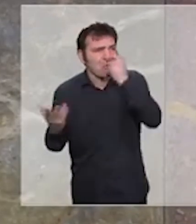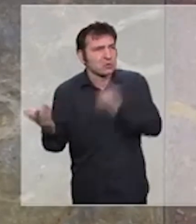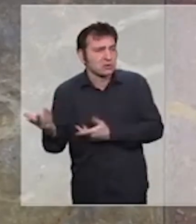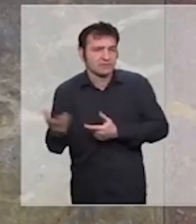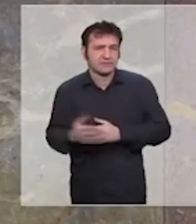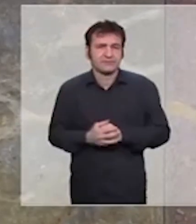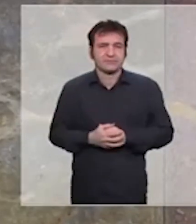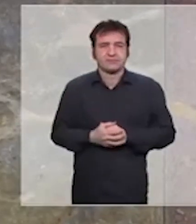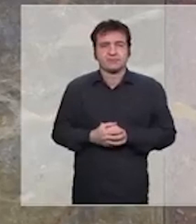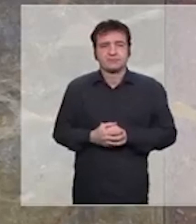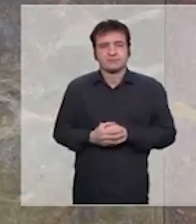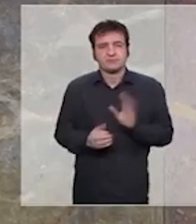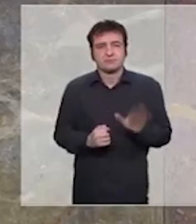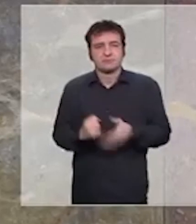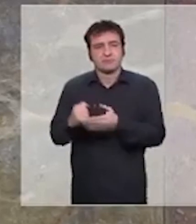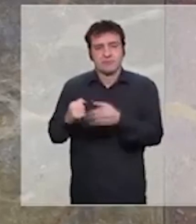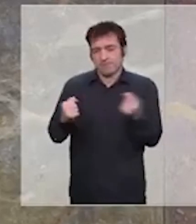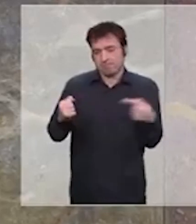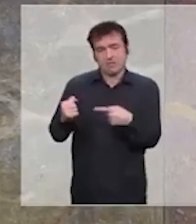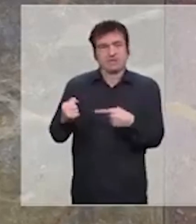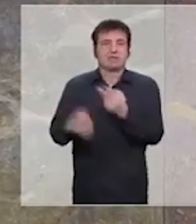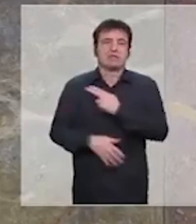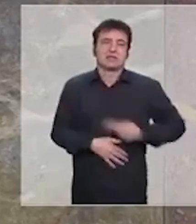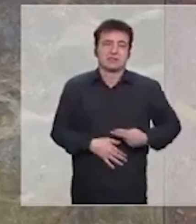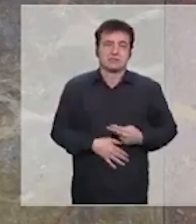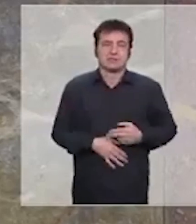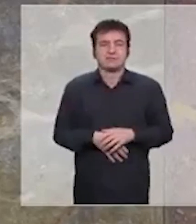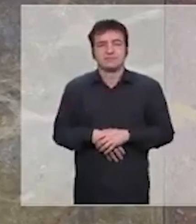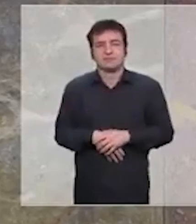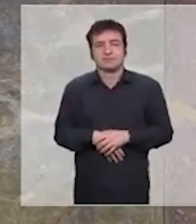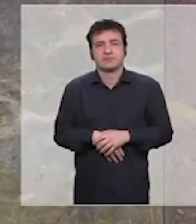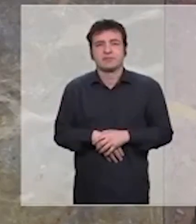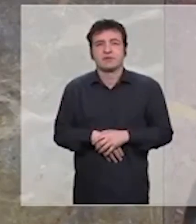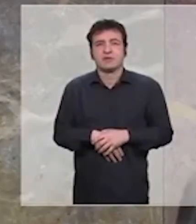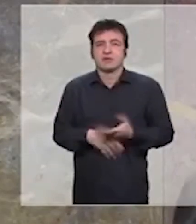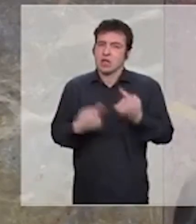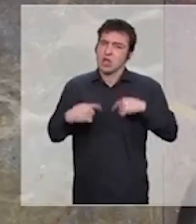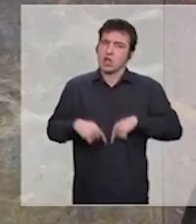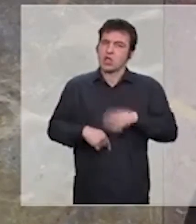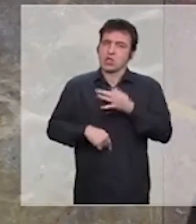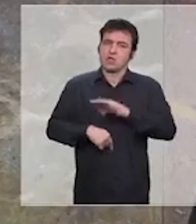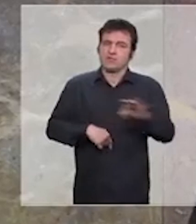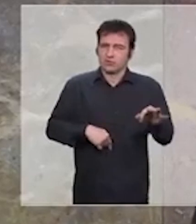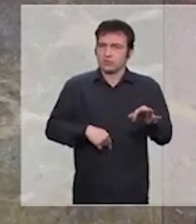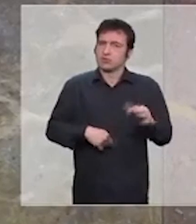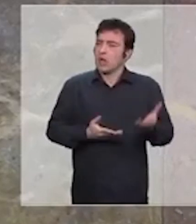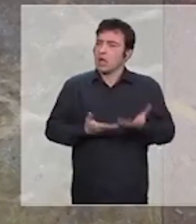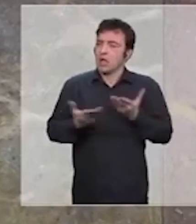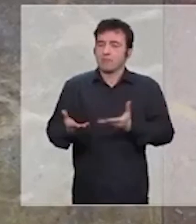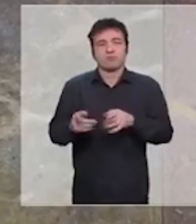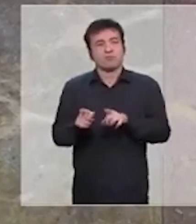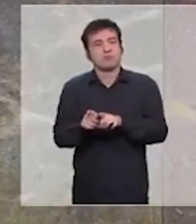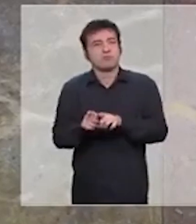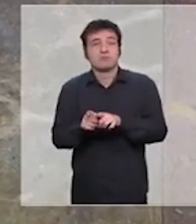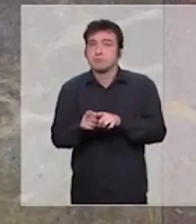ukrainien. Cette aide, elle est nationale, portée par l'État français, mais elle est aussi à